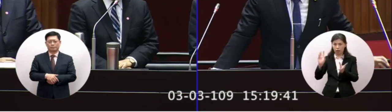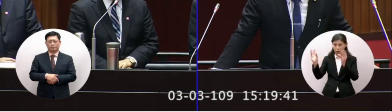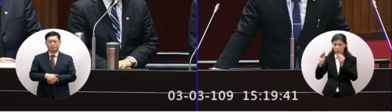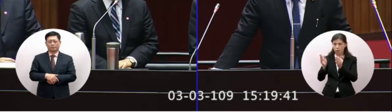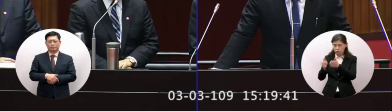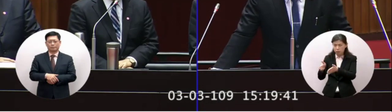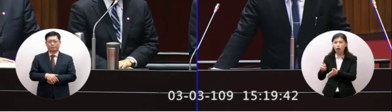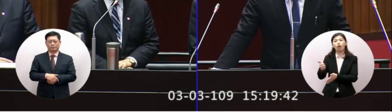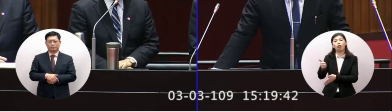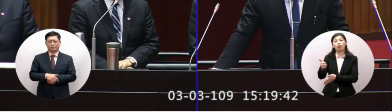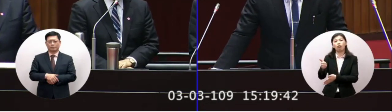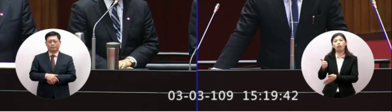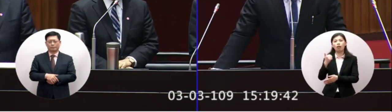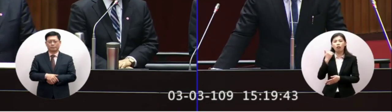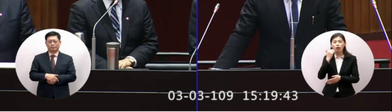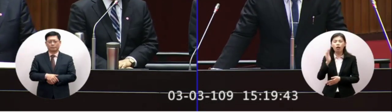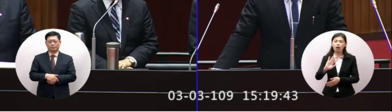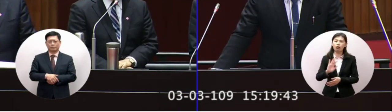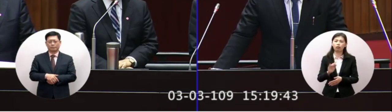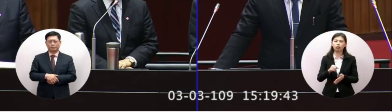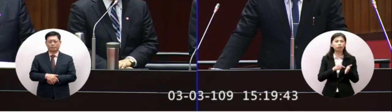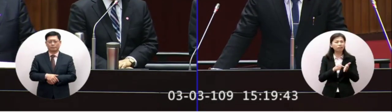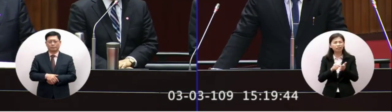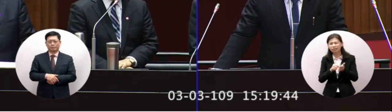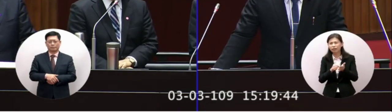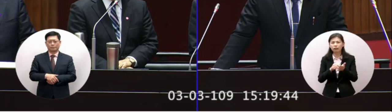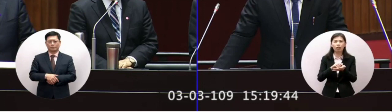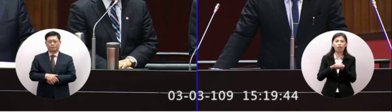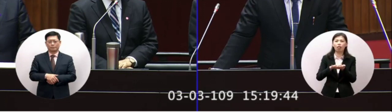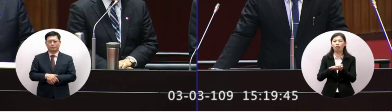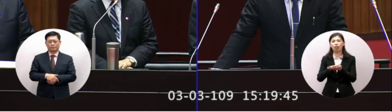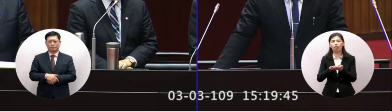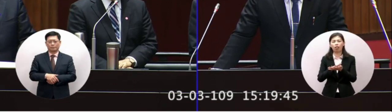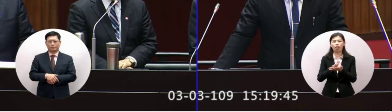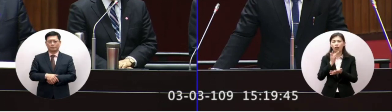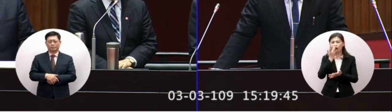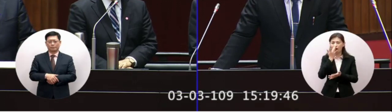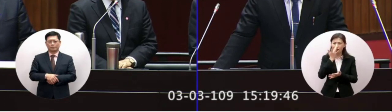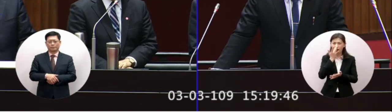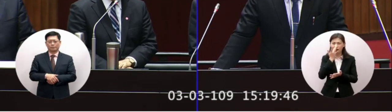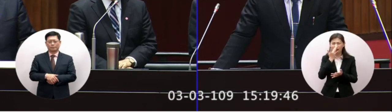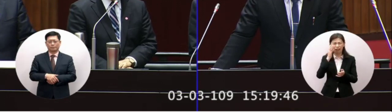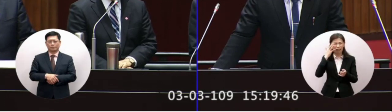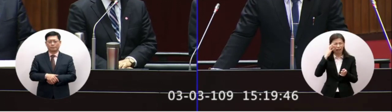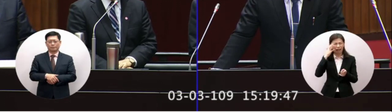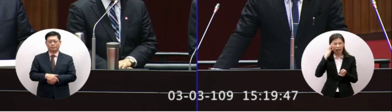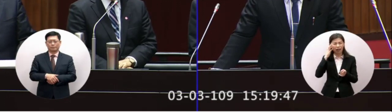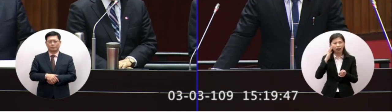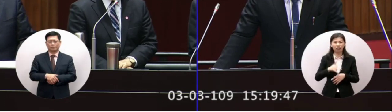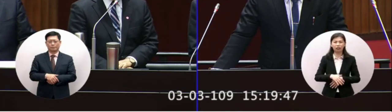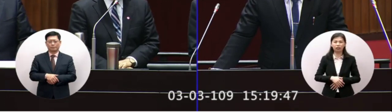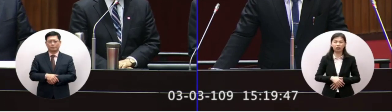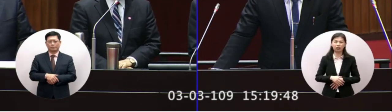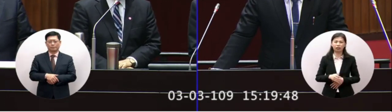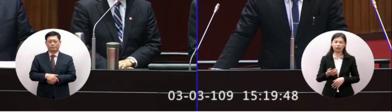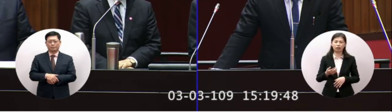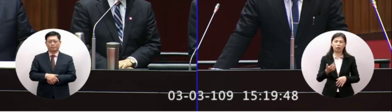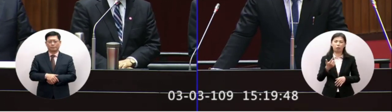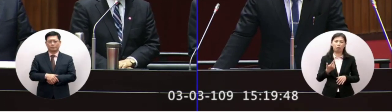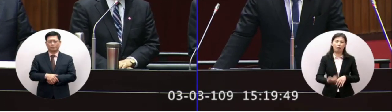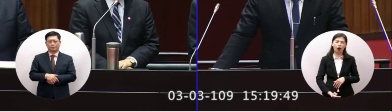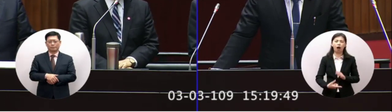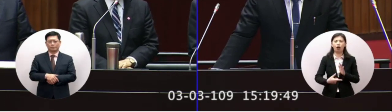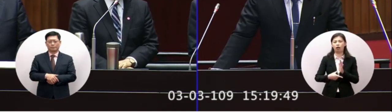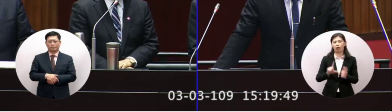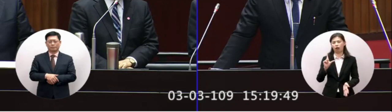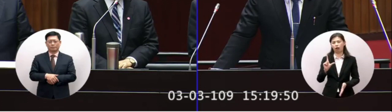一是非常重要的，不然有时候在申请的程序上最后因为很繁复，其实基本上都还不积极，